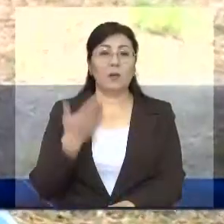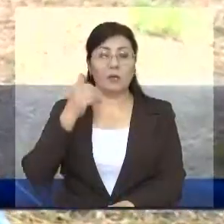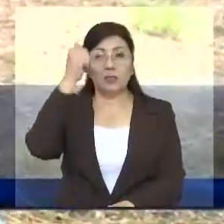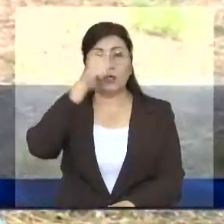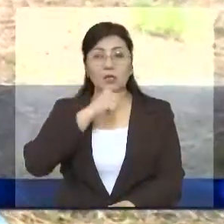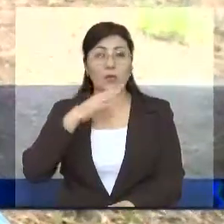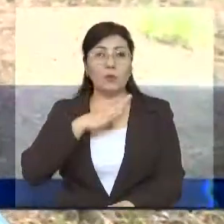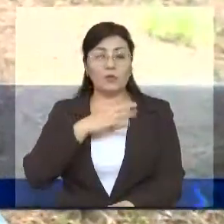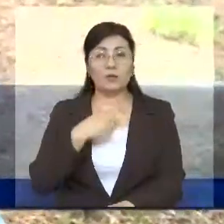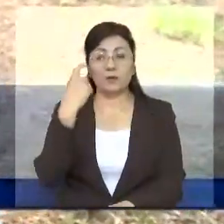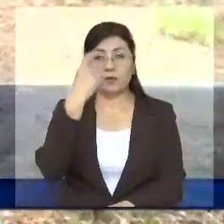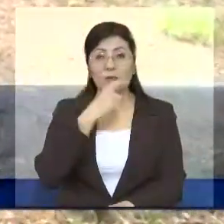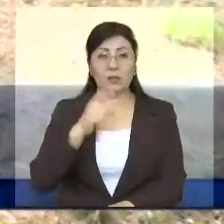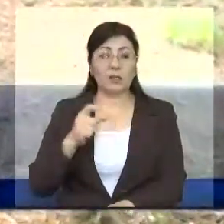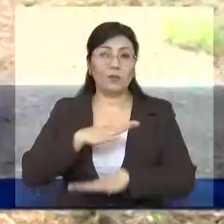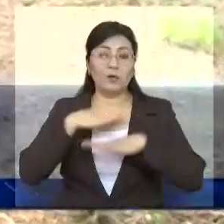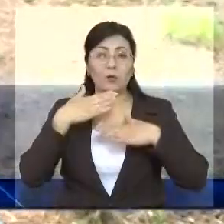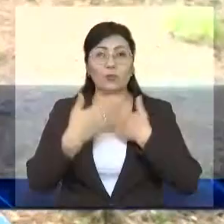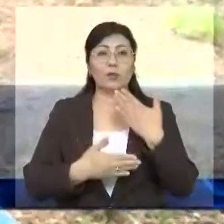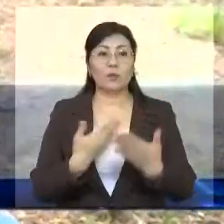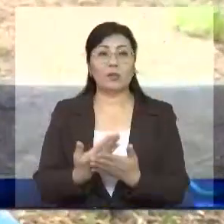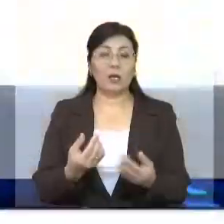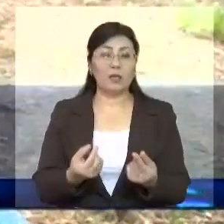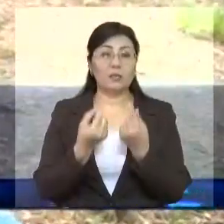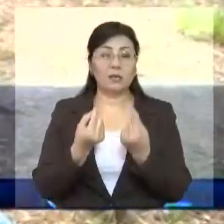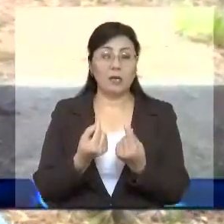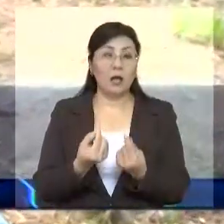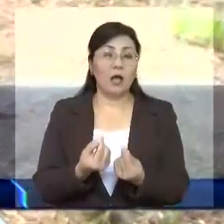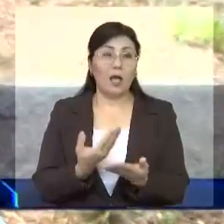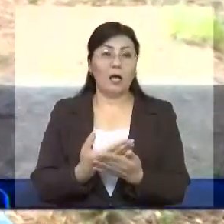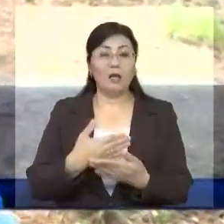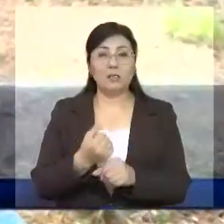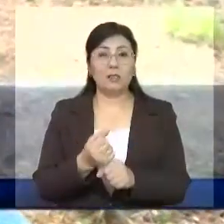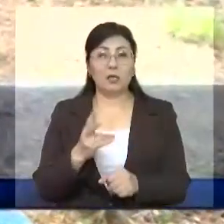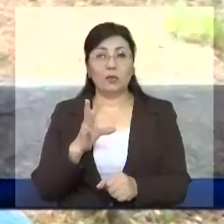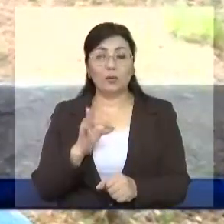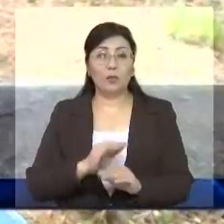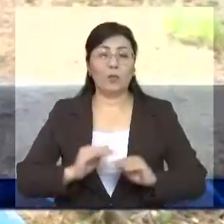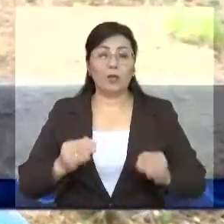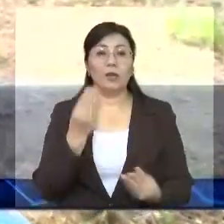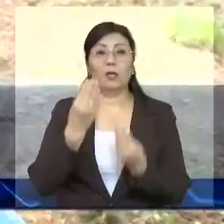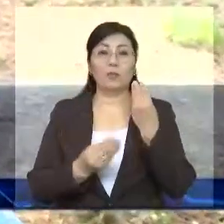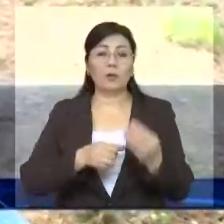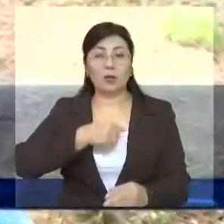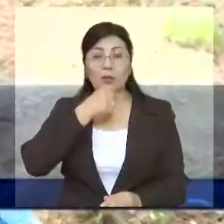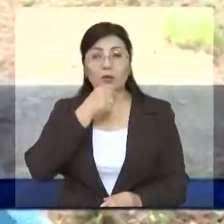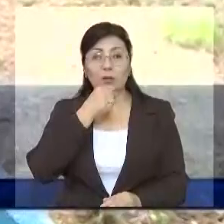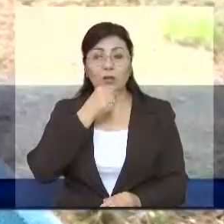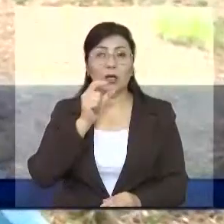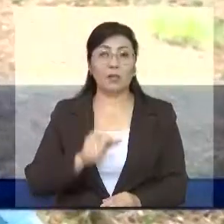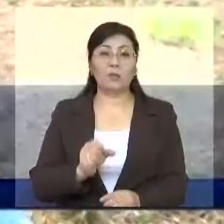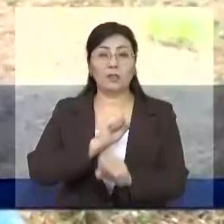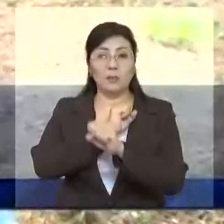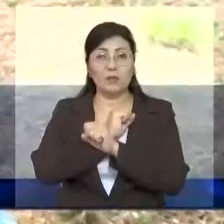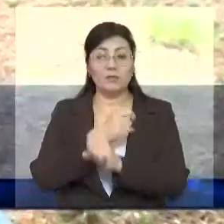бұрын мұнда мас күйде адамдар көп жүретін, қазір саябырсыған сыңайлы. Көп көрмеймін дегенмен балалар ойнап, үлкен кісілер демалатын жерде